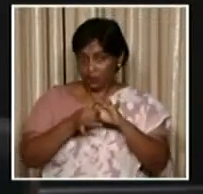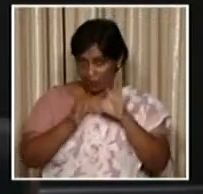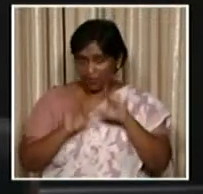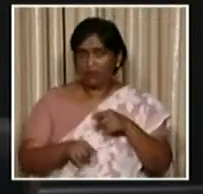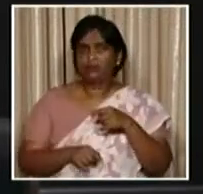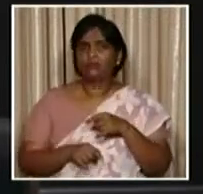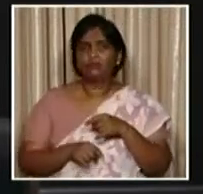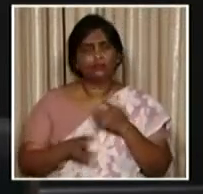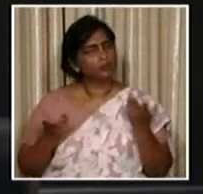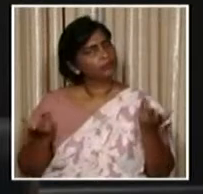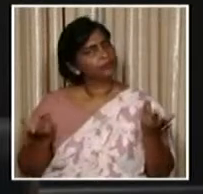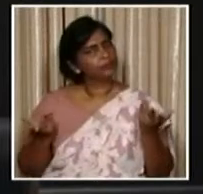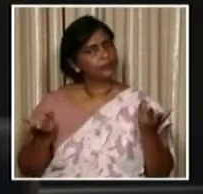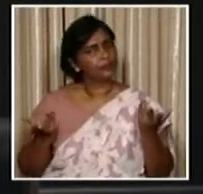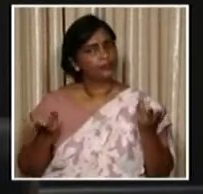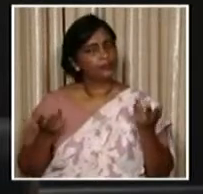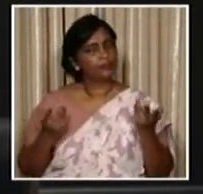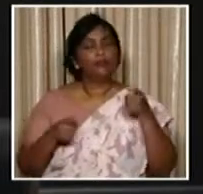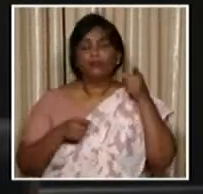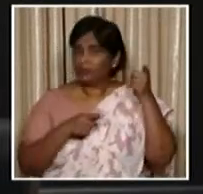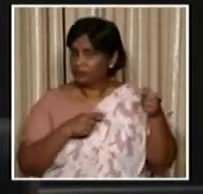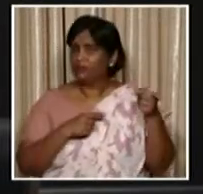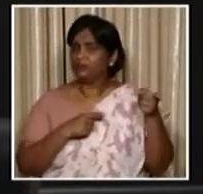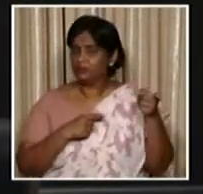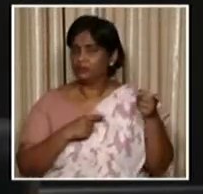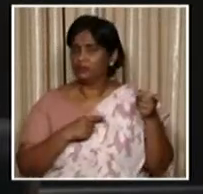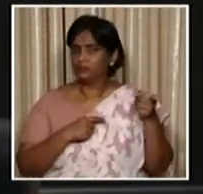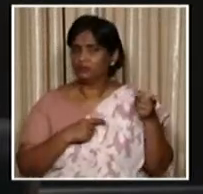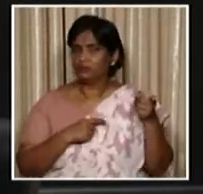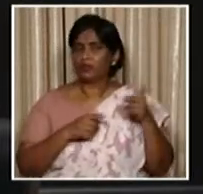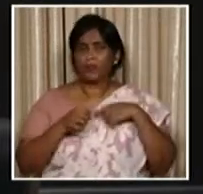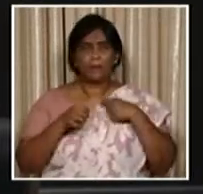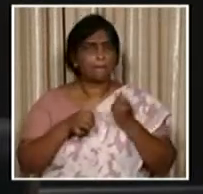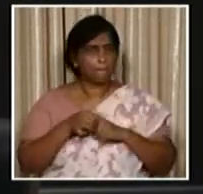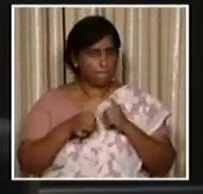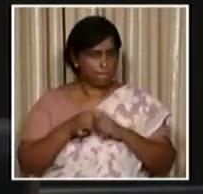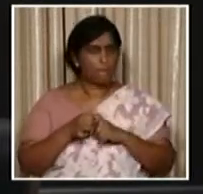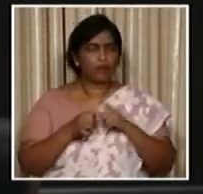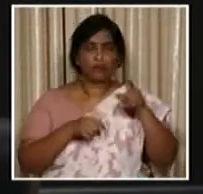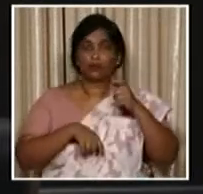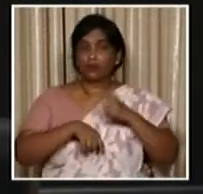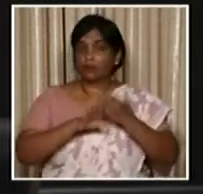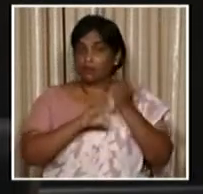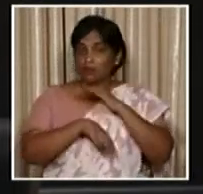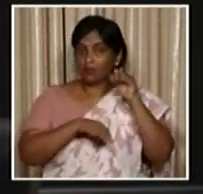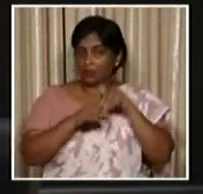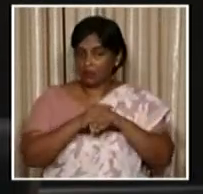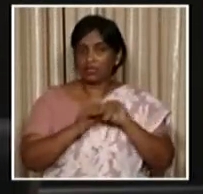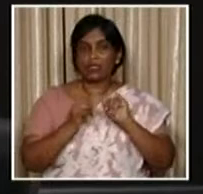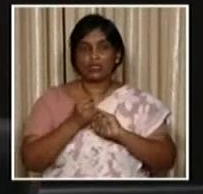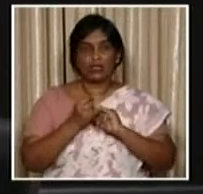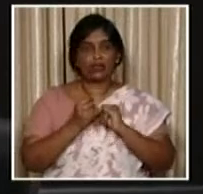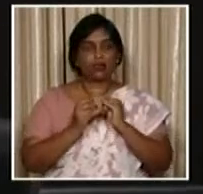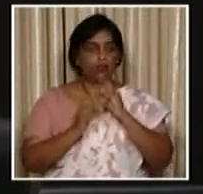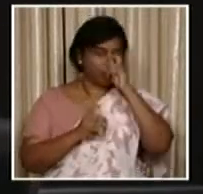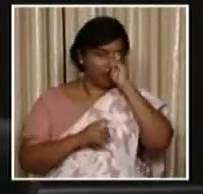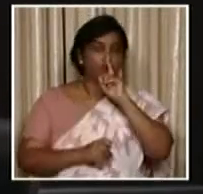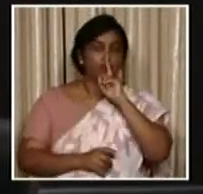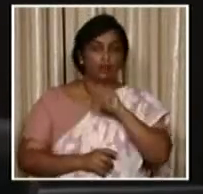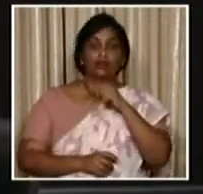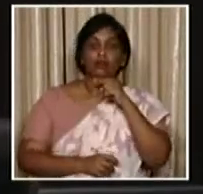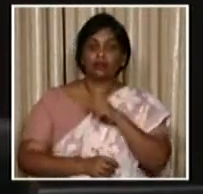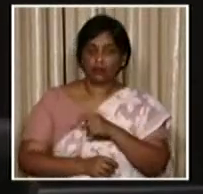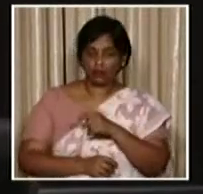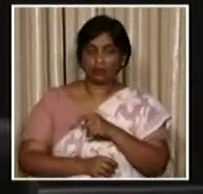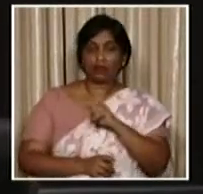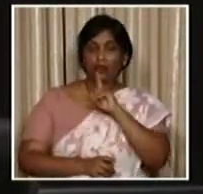තියෙනවද ඒ ඒ ඒ ප්‍රශ්නය ඒ වෙලාවේ හිටපු සානි අබේසේකර මහත්තයාගෙන් අහනවා ඒ